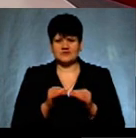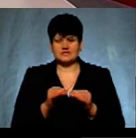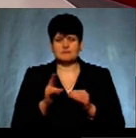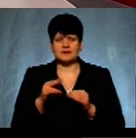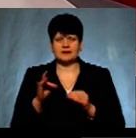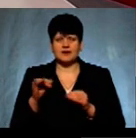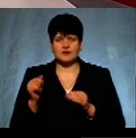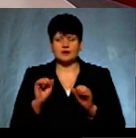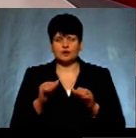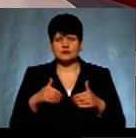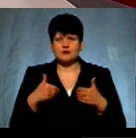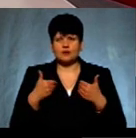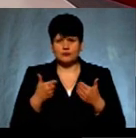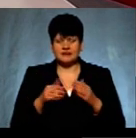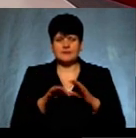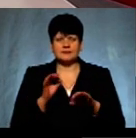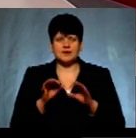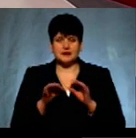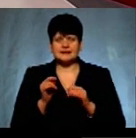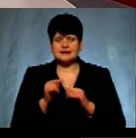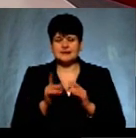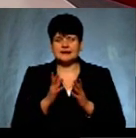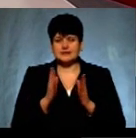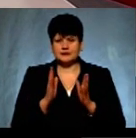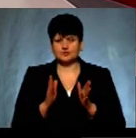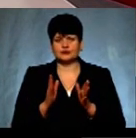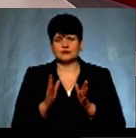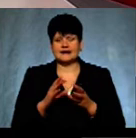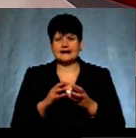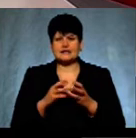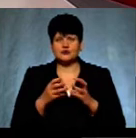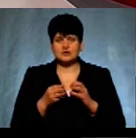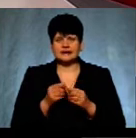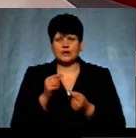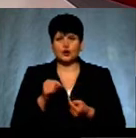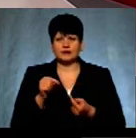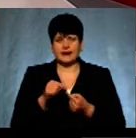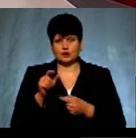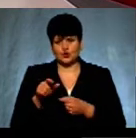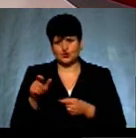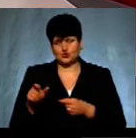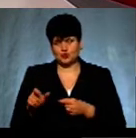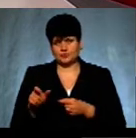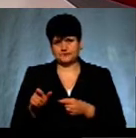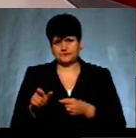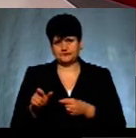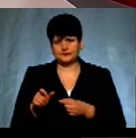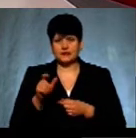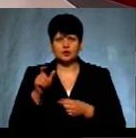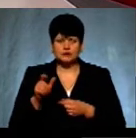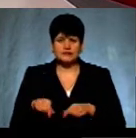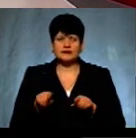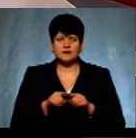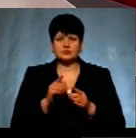можна запропонувати, вибираються тільки ті, які дійсно будуть результативні для конкретної особи. Людина також